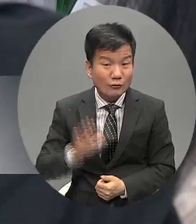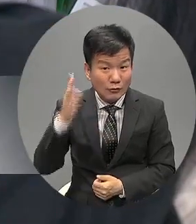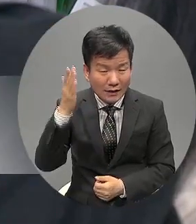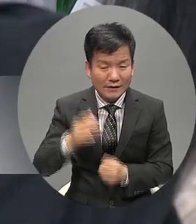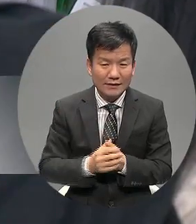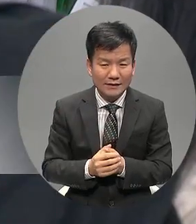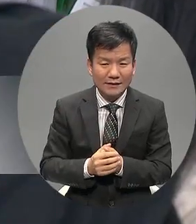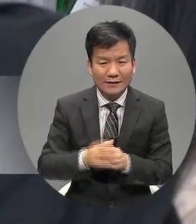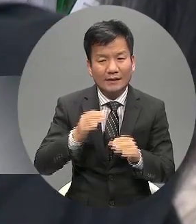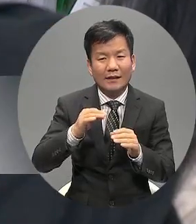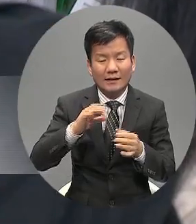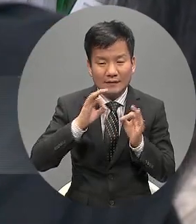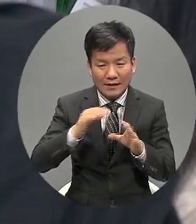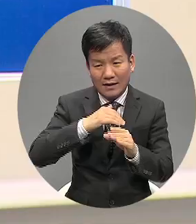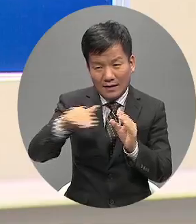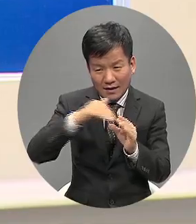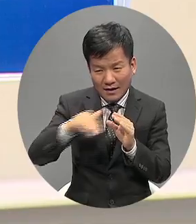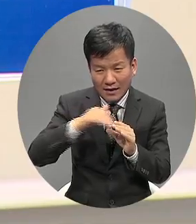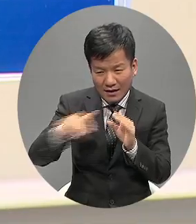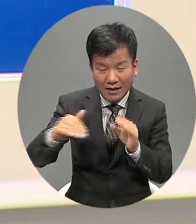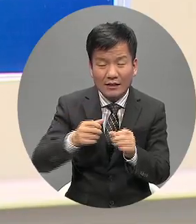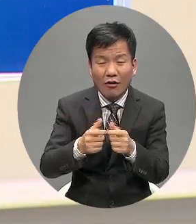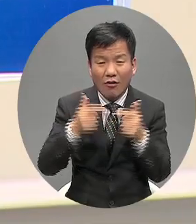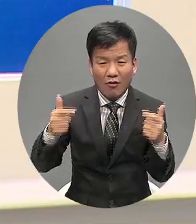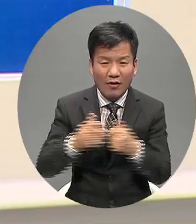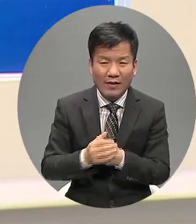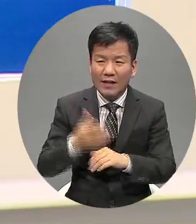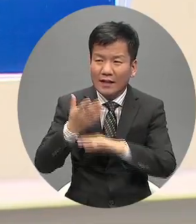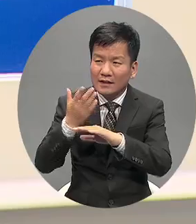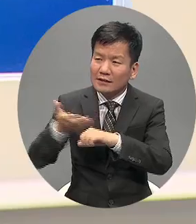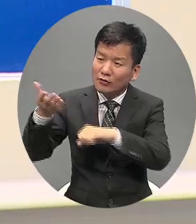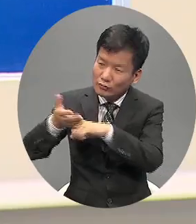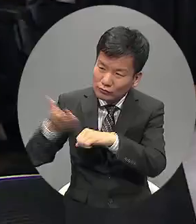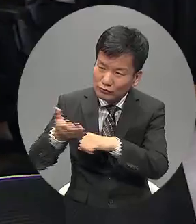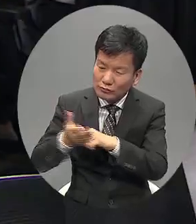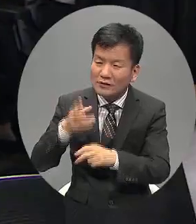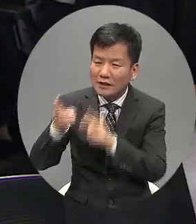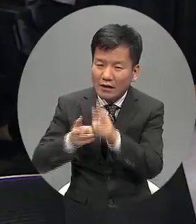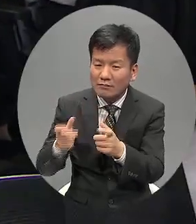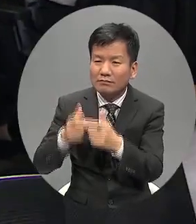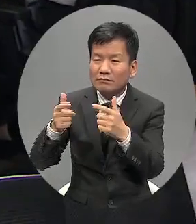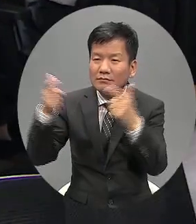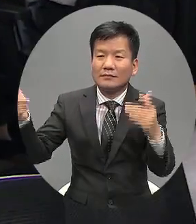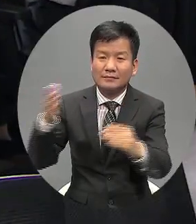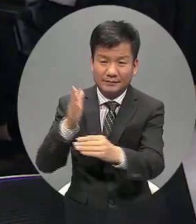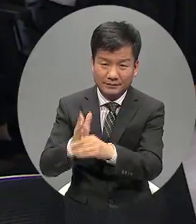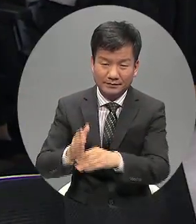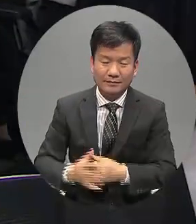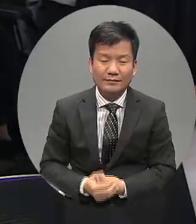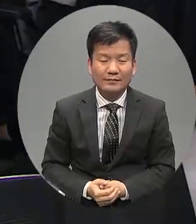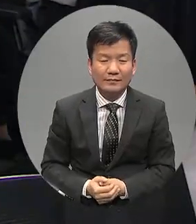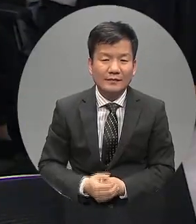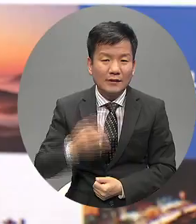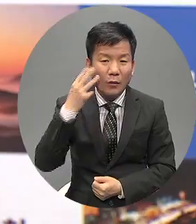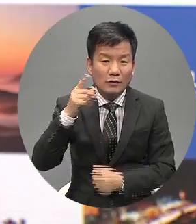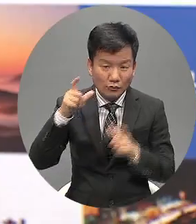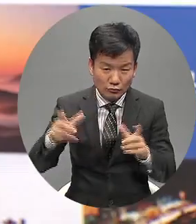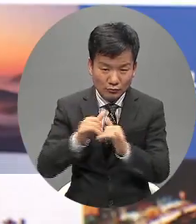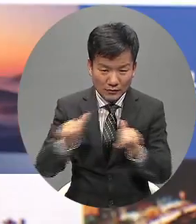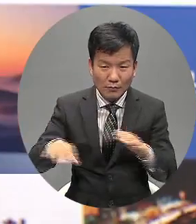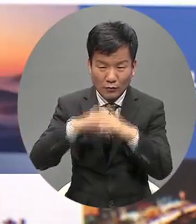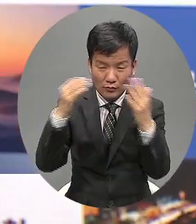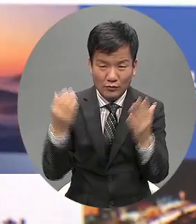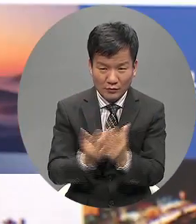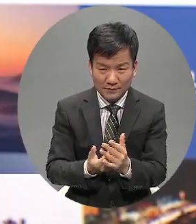최근에는 계좌이체를 통한 소액기부가 늘고 있고 해외 연수 등 장학사업도 확대되고 있습니다. 옥천군민